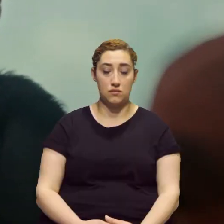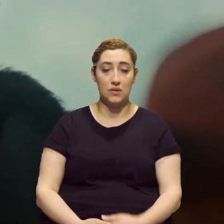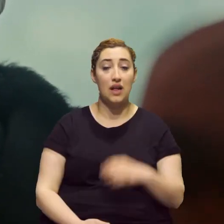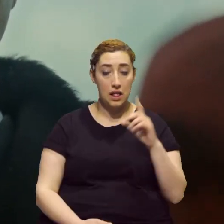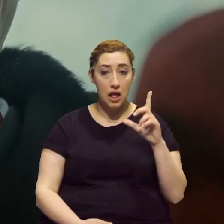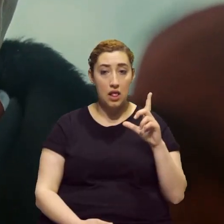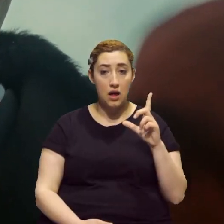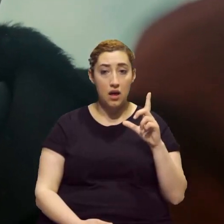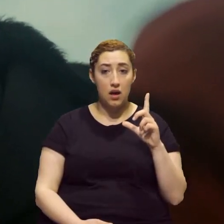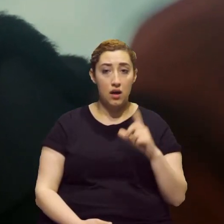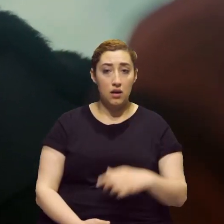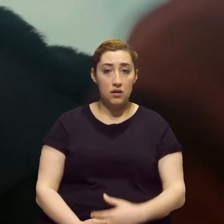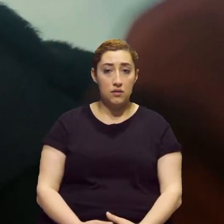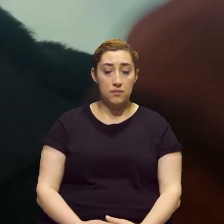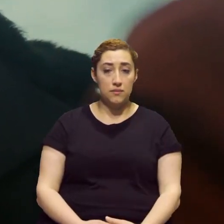Leyla.